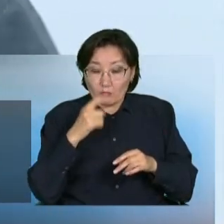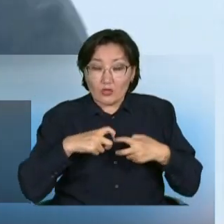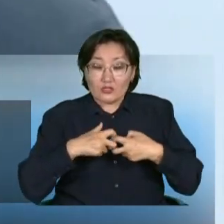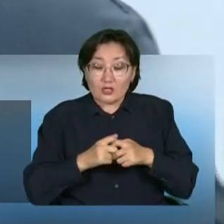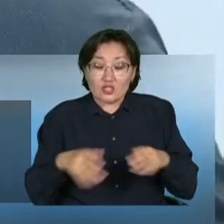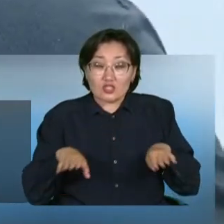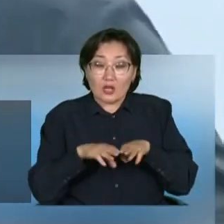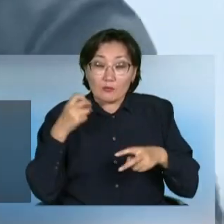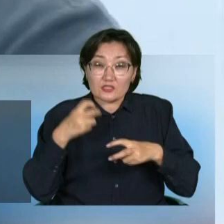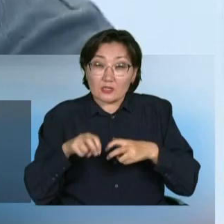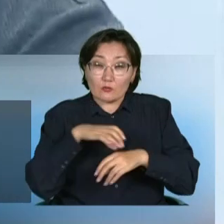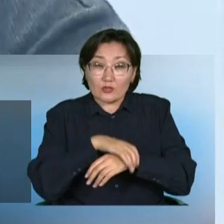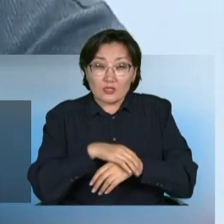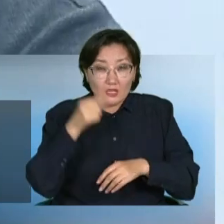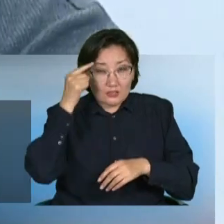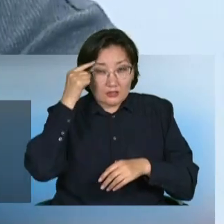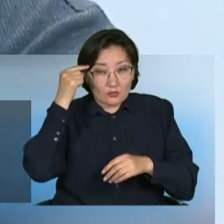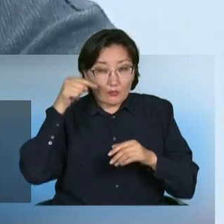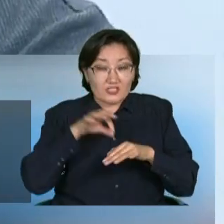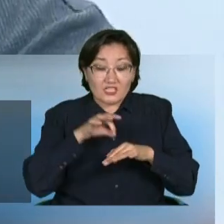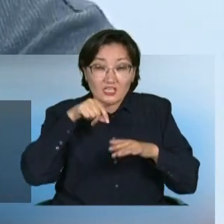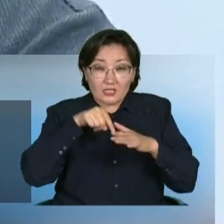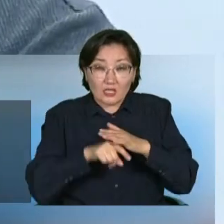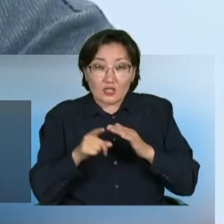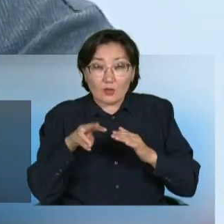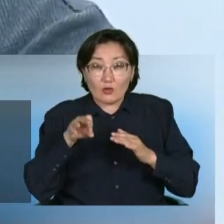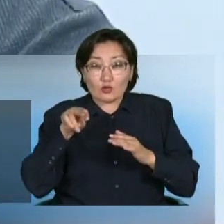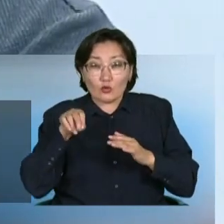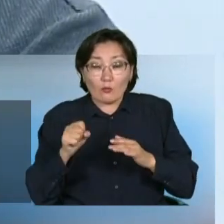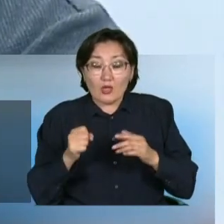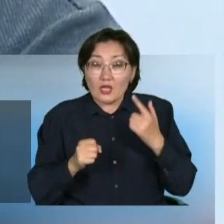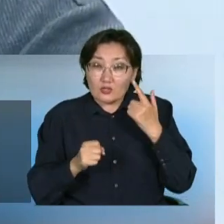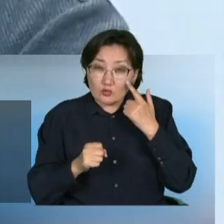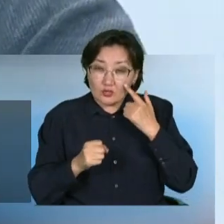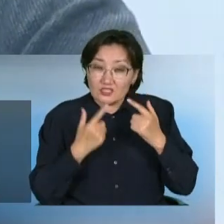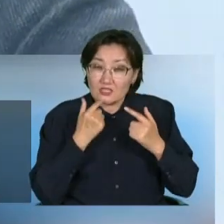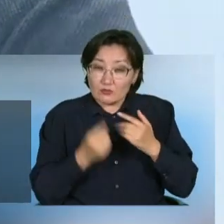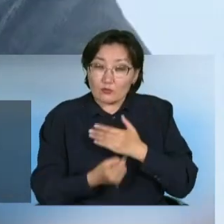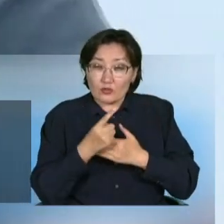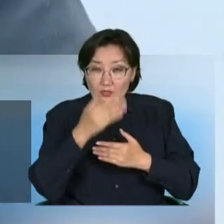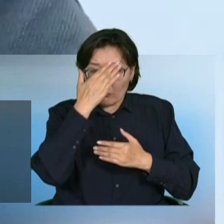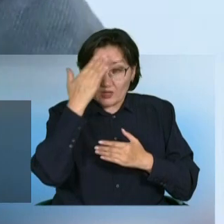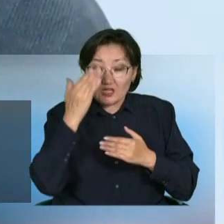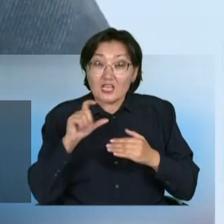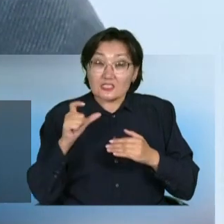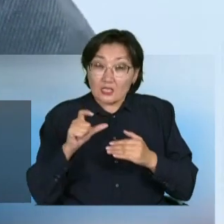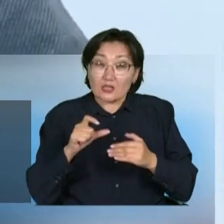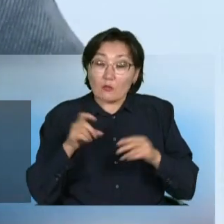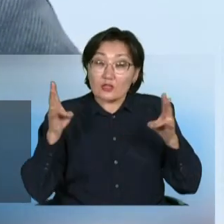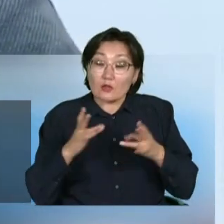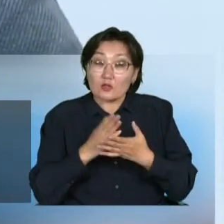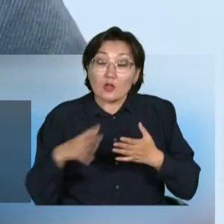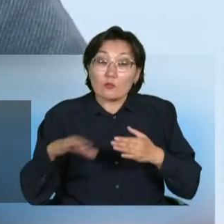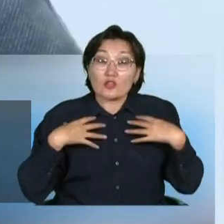жабық сынықтарды анықтады. Қабақтың терасты гематомалары, сол жақ көзден қан кетуі және маңдай аймағында көгерген жара бар. Мұның